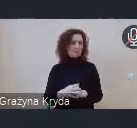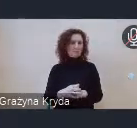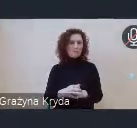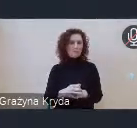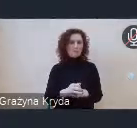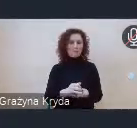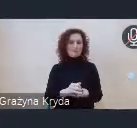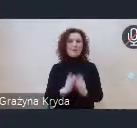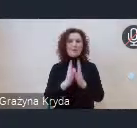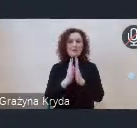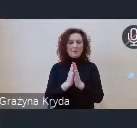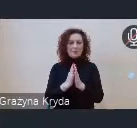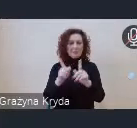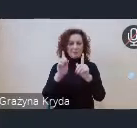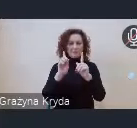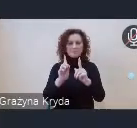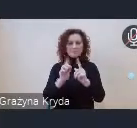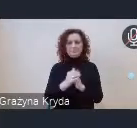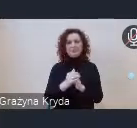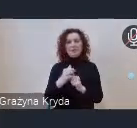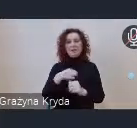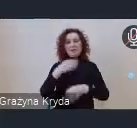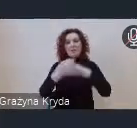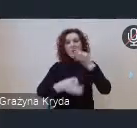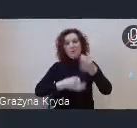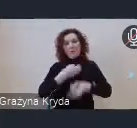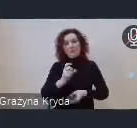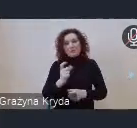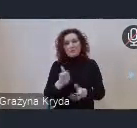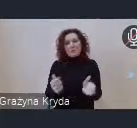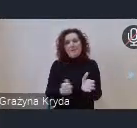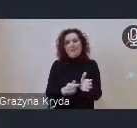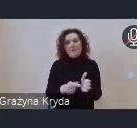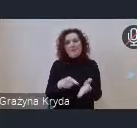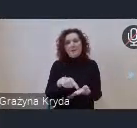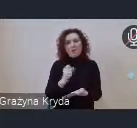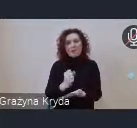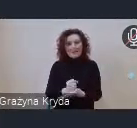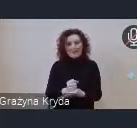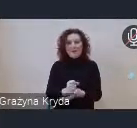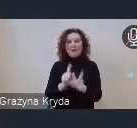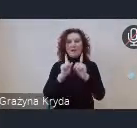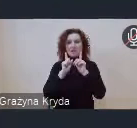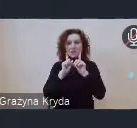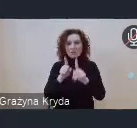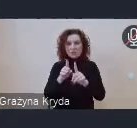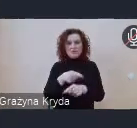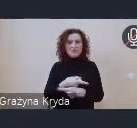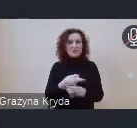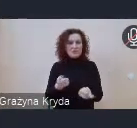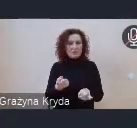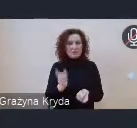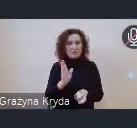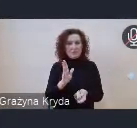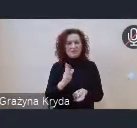proszę miejcie to na uwadze Dobrze ja opowiem o tym czego wymaga ustawa rzeczywistość wasza będzie determinowana